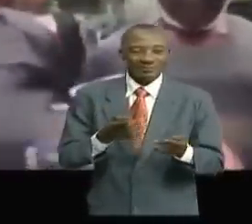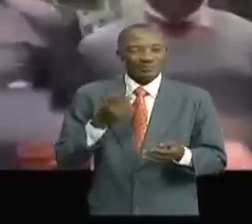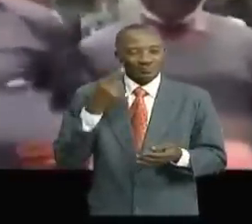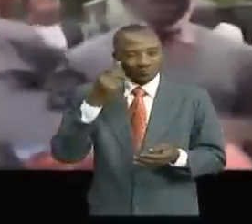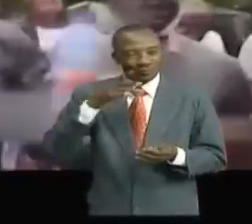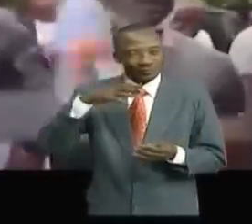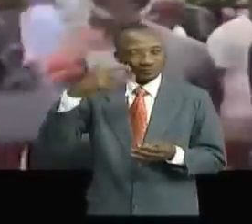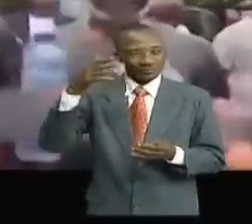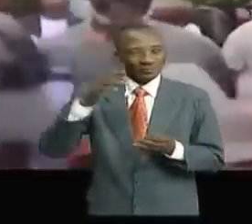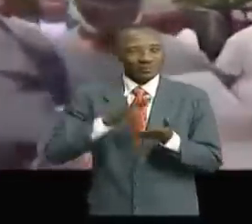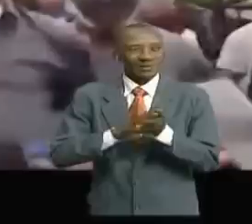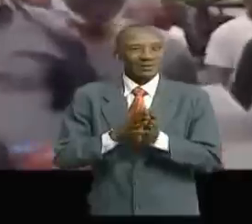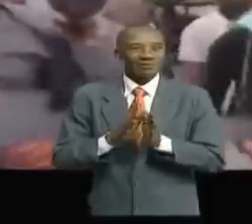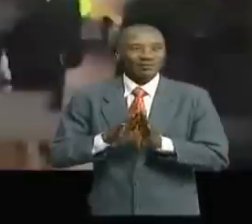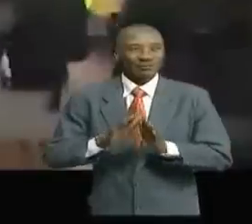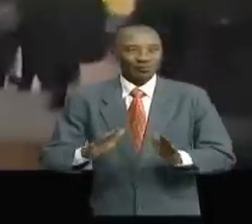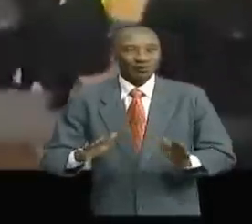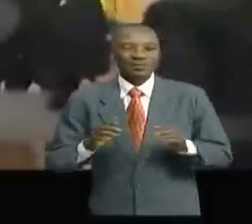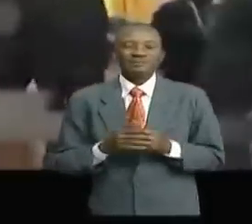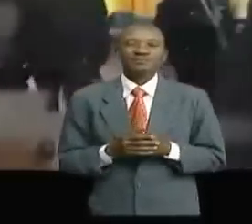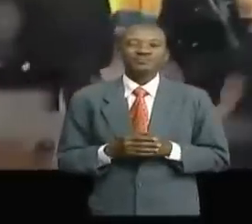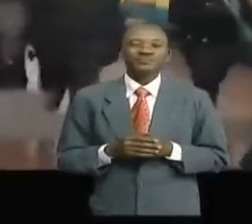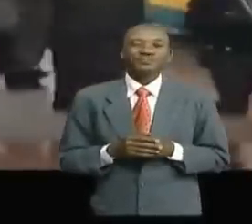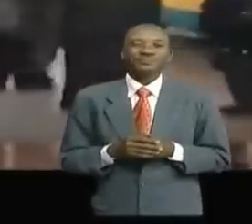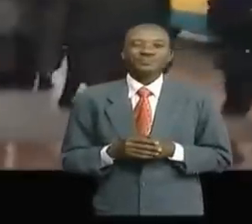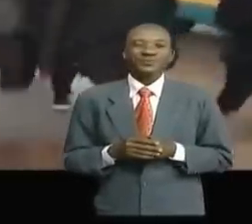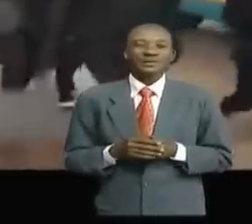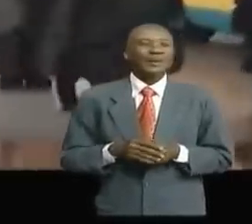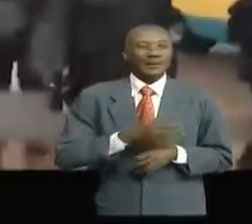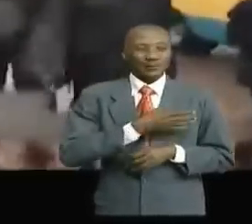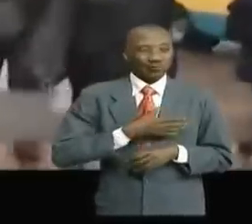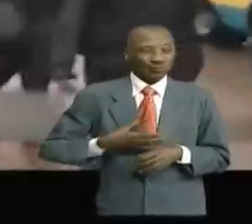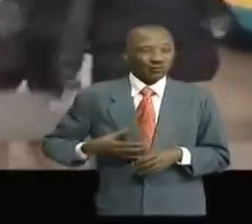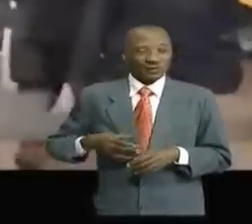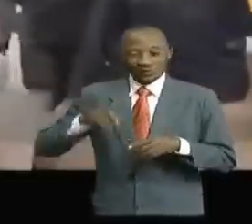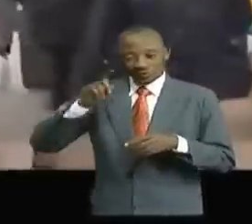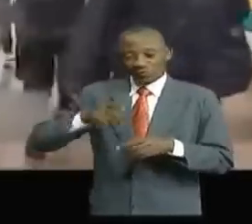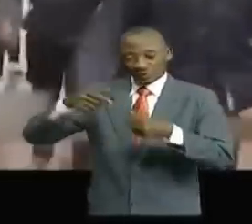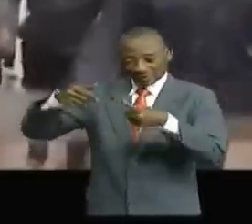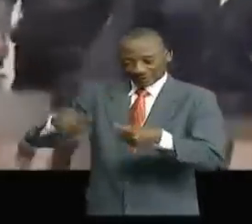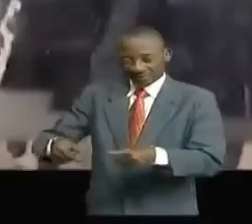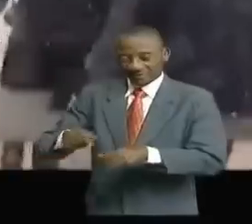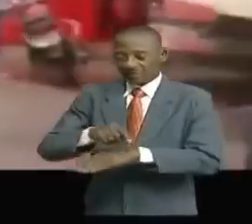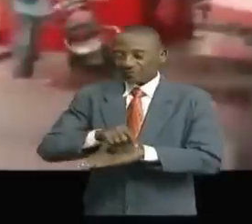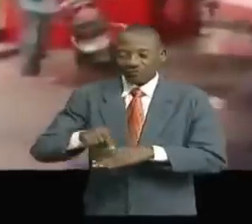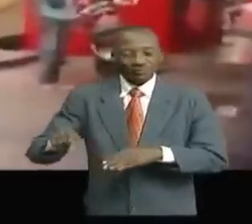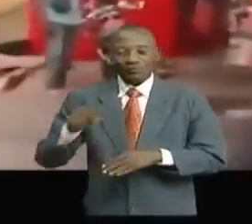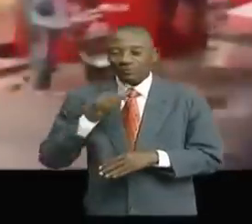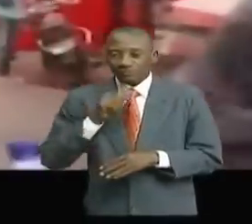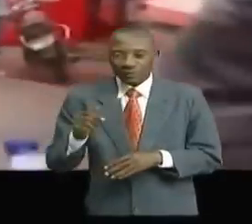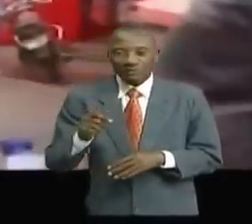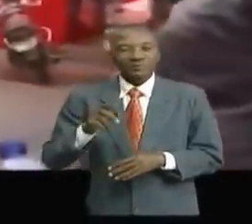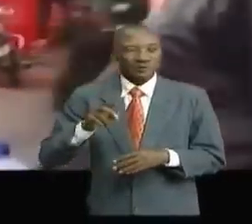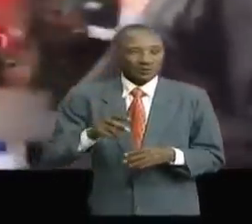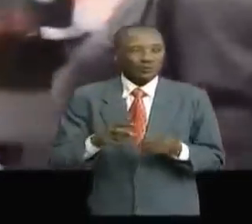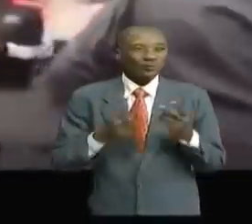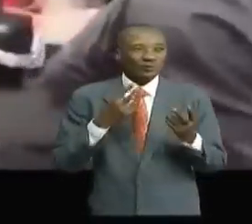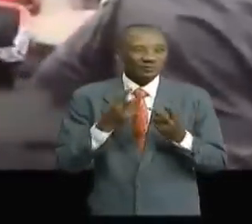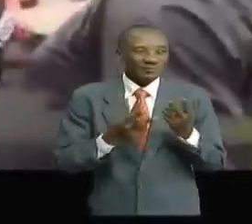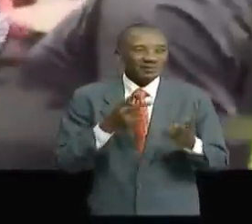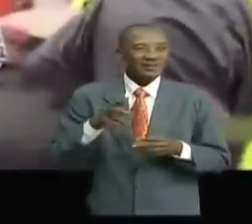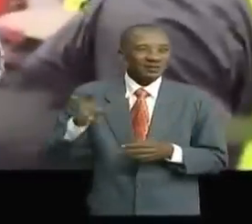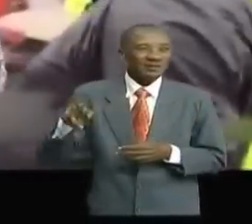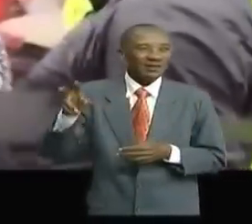à l'issue d'une visite d'inspection de sa commune, de peindre un tableau sombre. Et il faut prendre le taureau par les cornes. Le numéro 1 de Kalamu